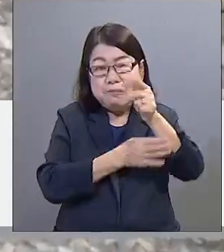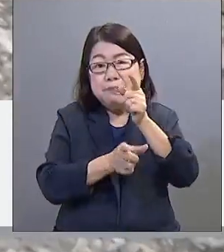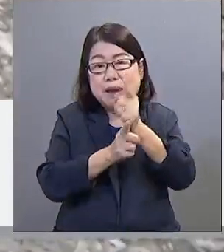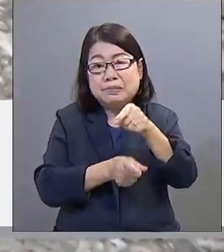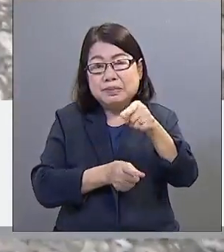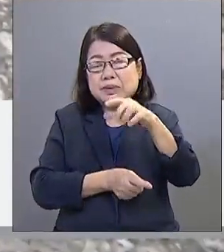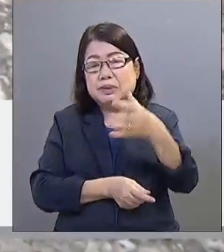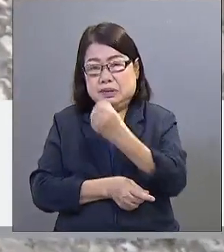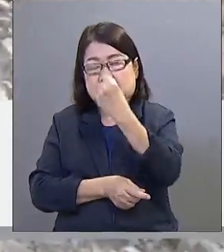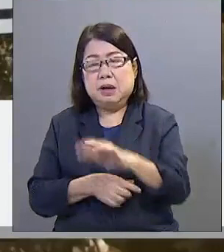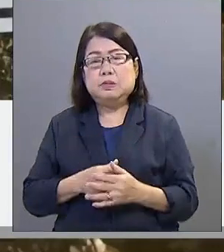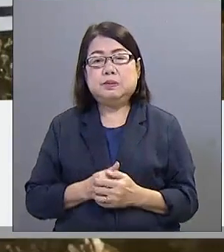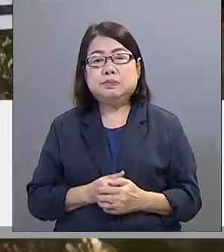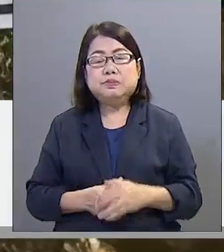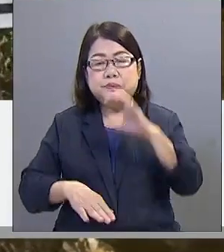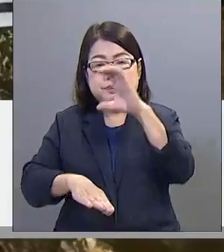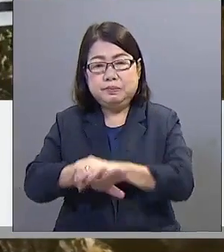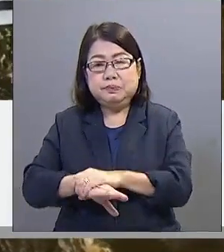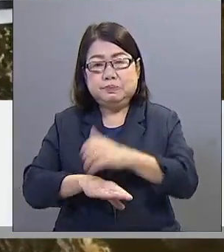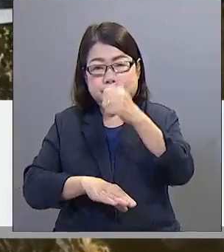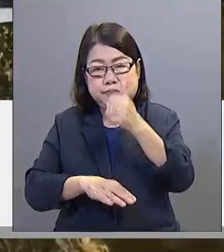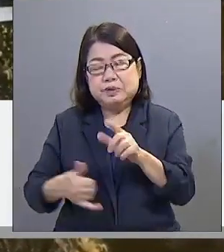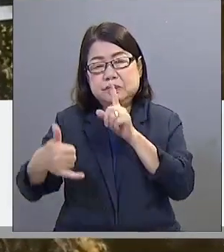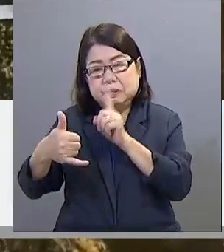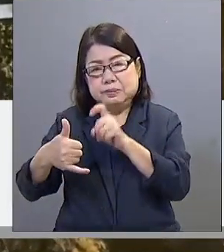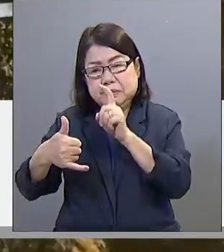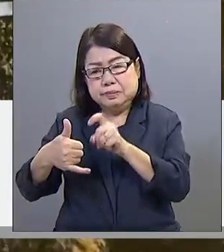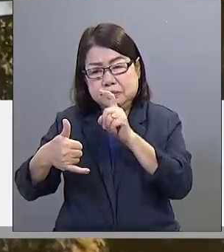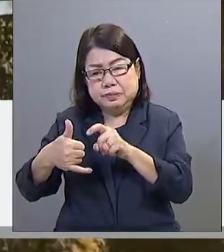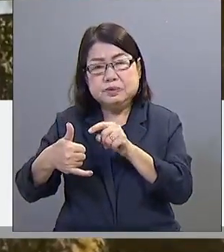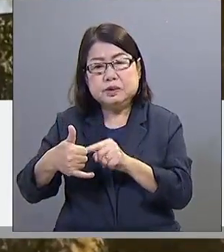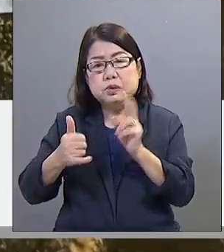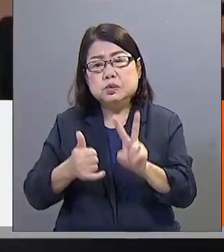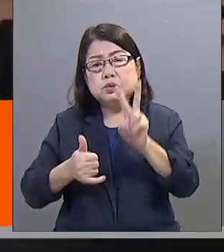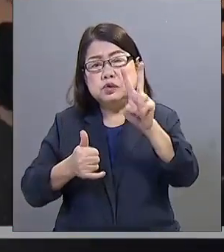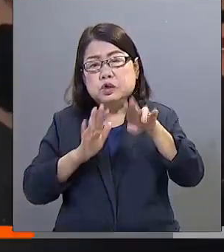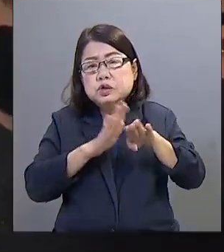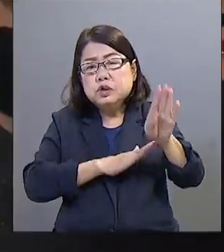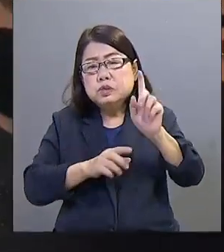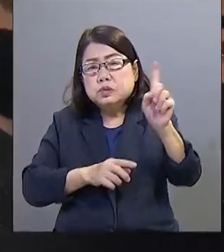เจ้าหน้าที่คุมตัวผู้ต้องหาไปสอบสวนขยายผลเพื่อติดตามตัวผู้ต้องหาอีก 2คนค่ะ